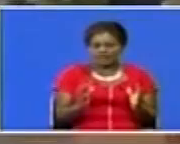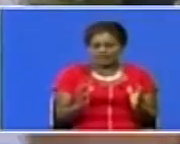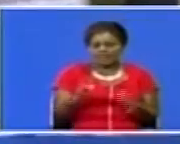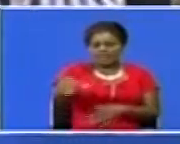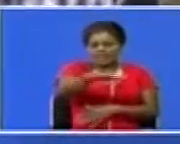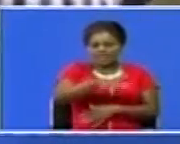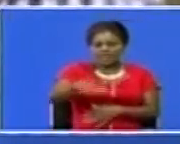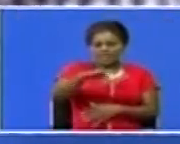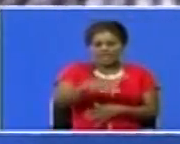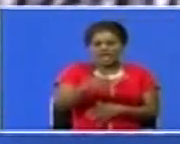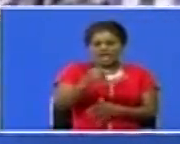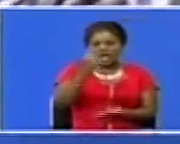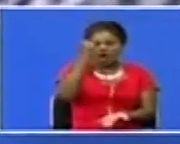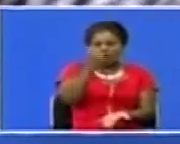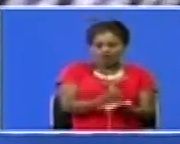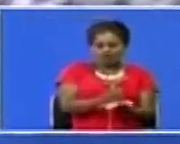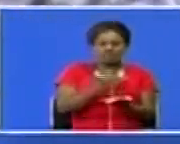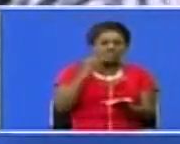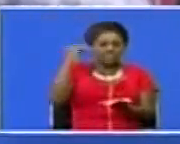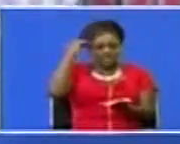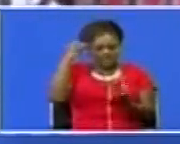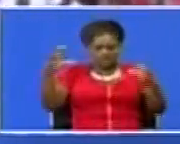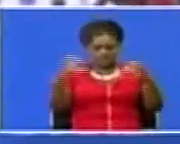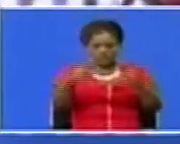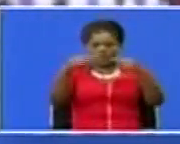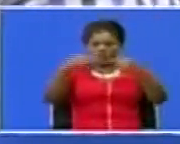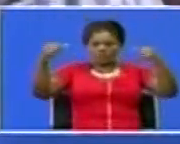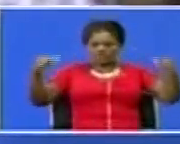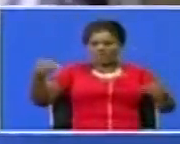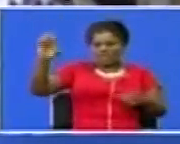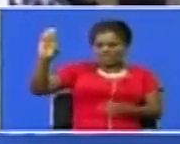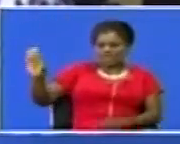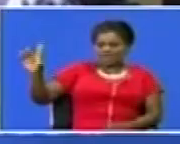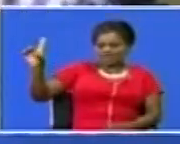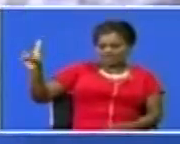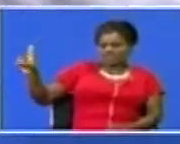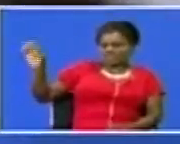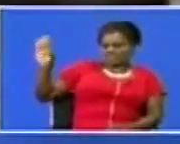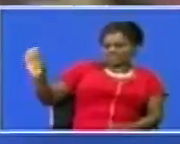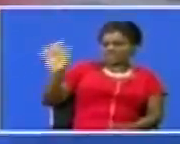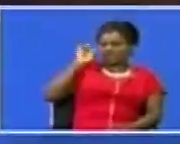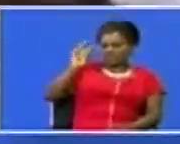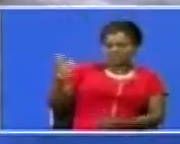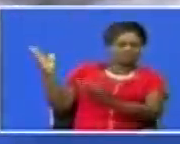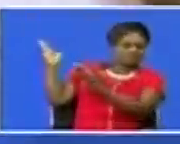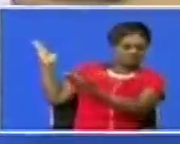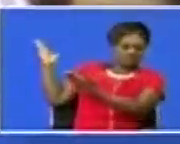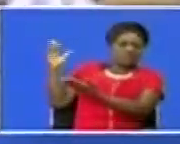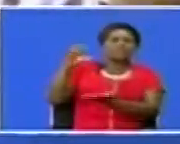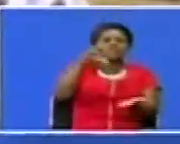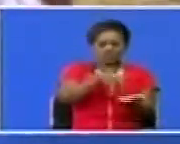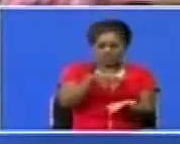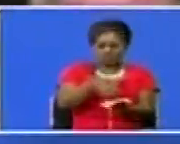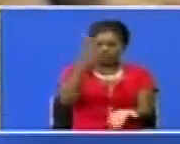makao makuu ya chama hiki cha upinzani FDC. Kama unavyojionea, hii ndo hali ilivyo.